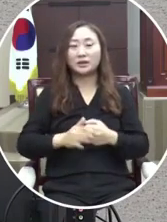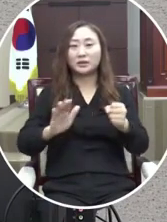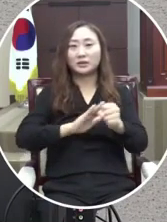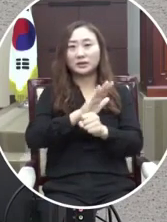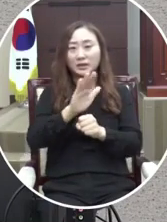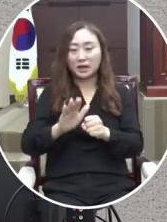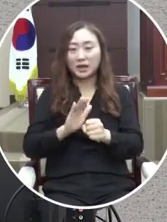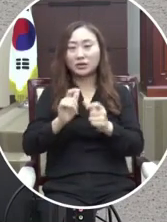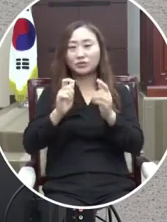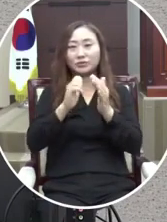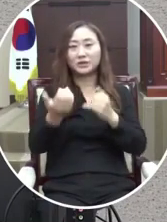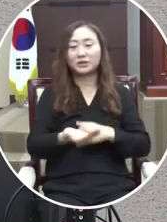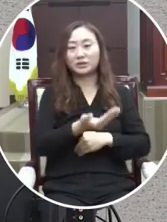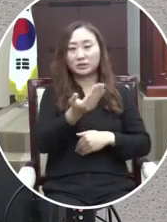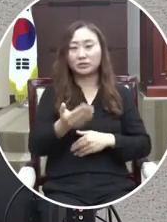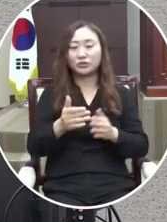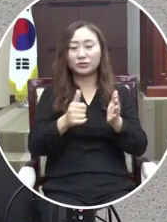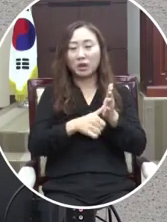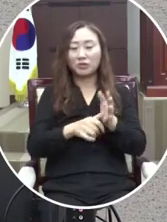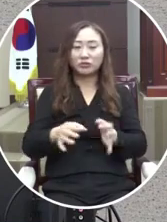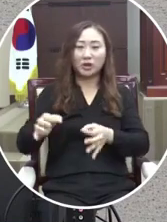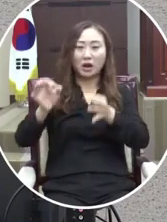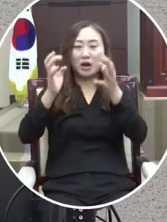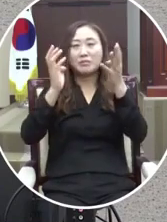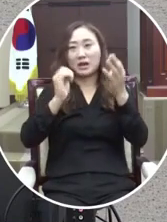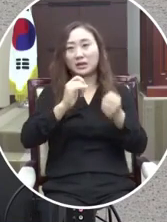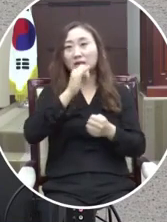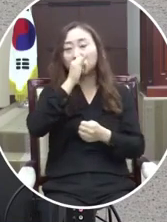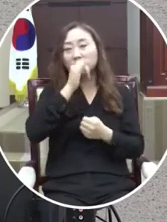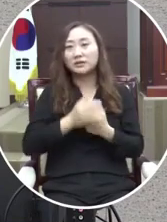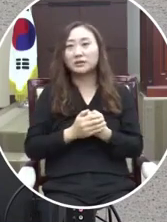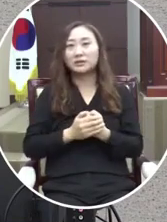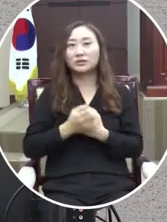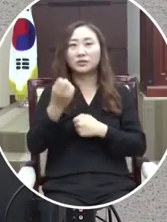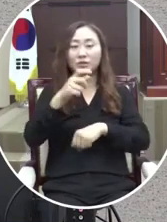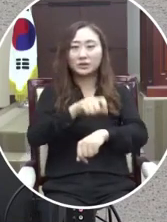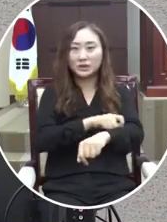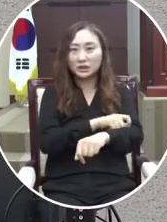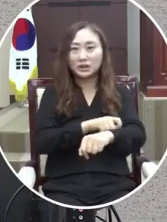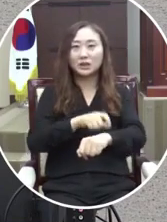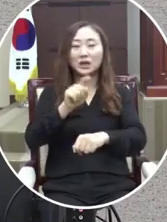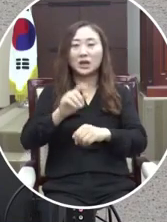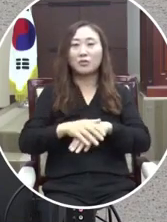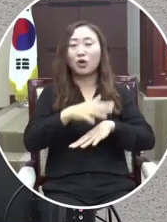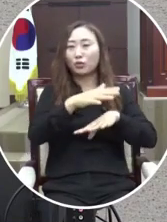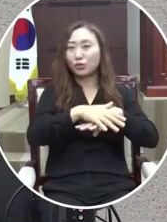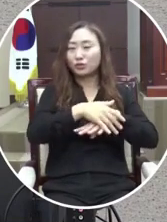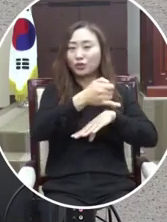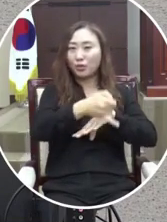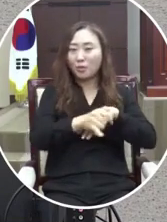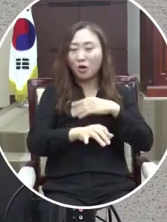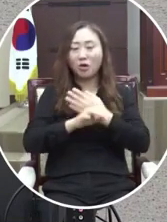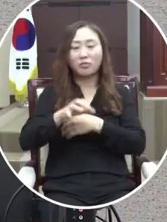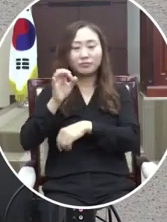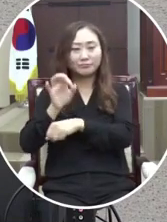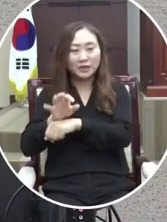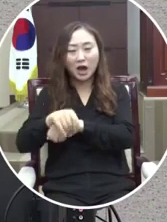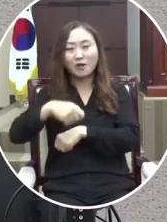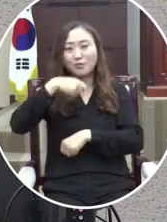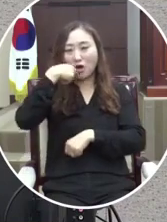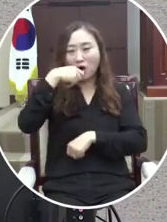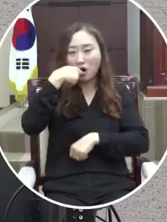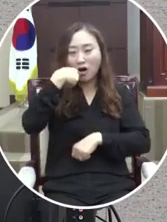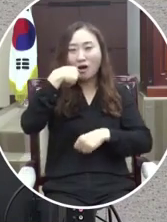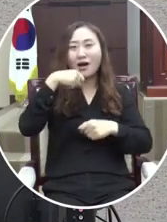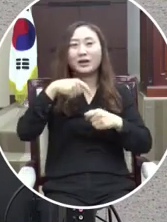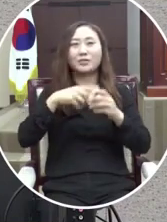사랑하는 국민 여러분, 최근 물가 상승세가 무섭습니다. 특히 농축산물과 가공식품 등